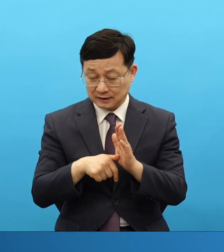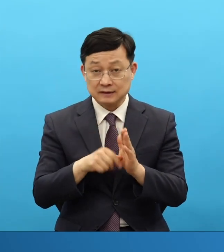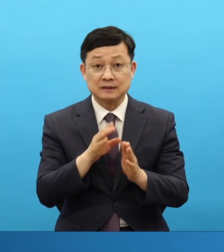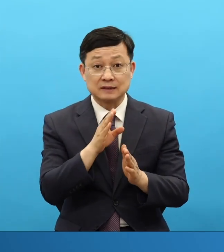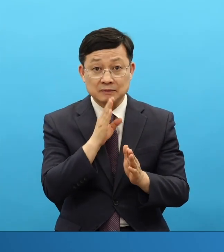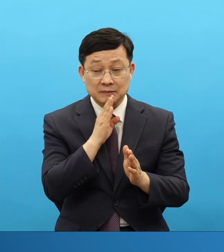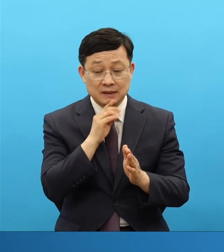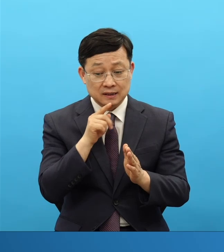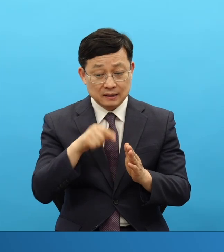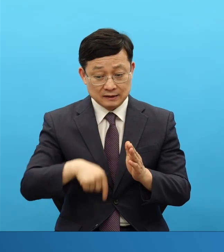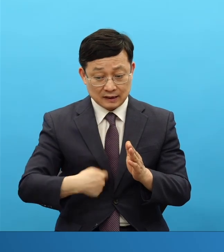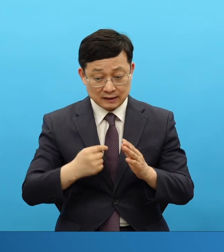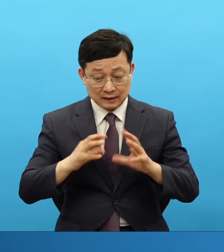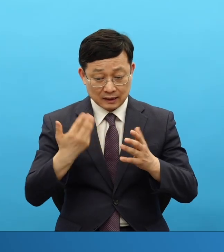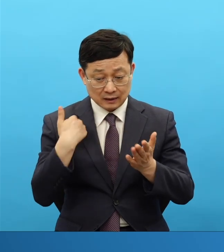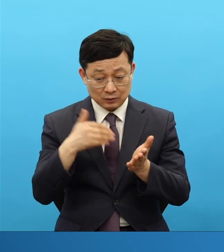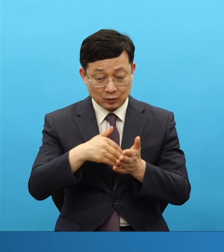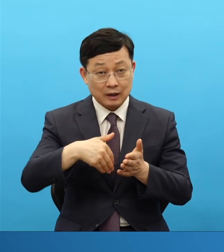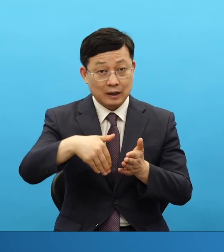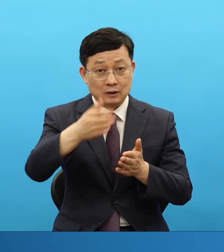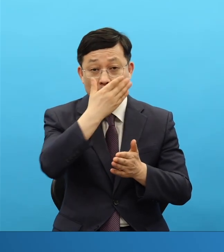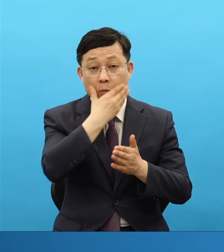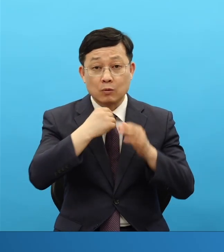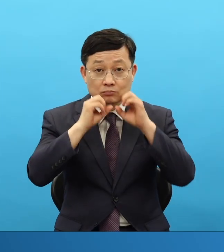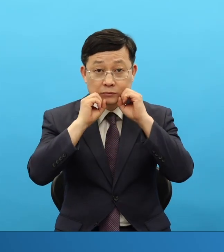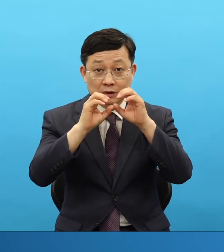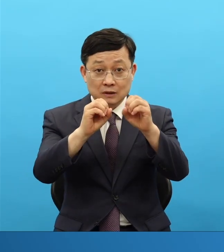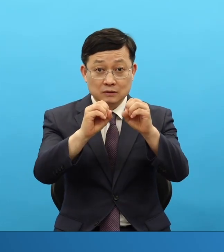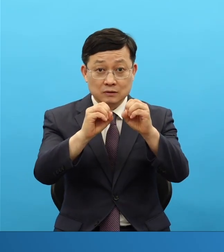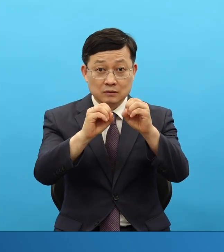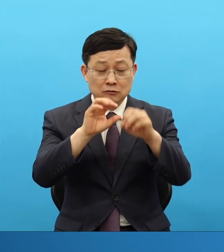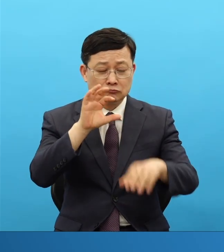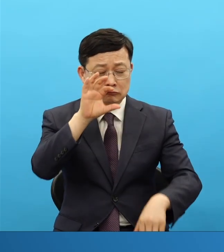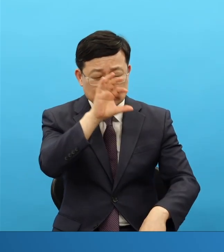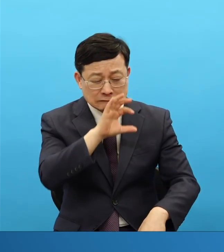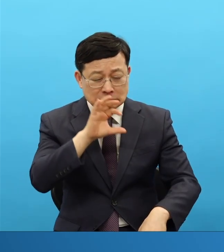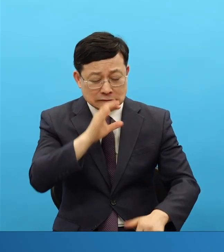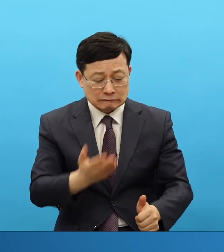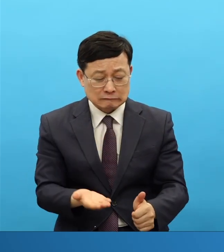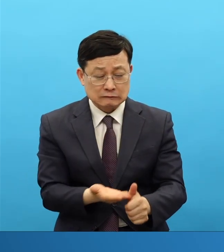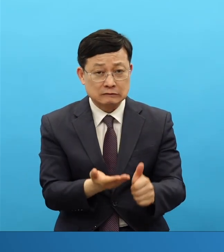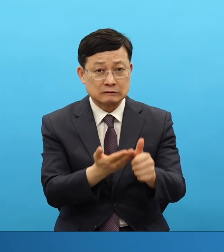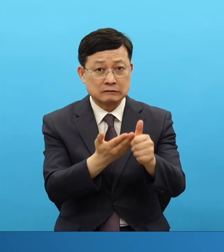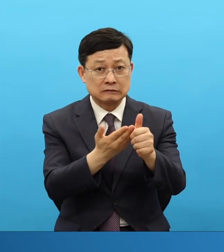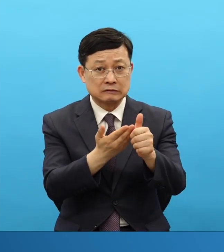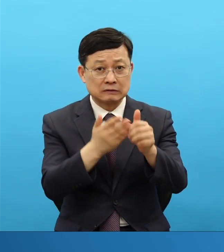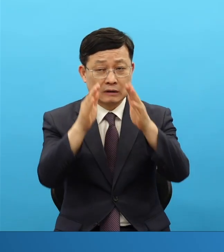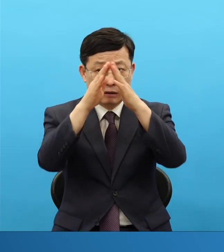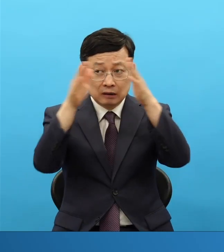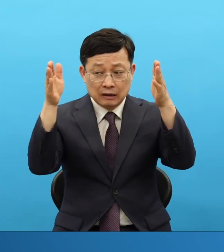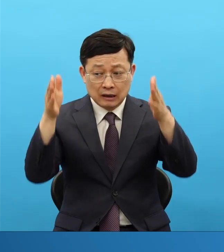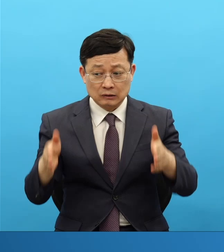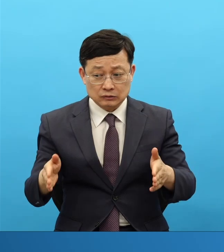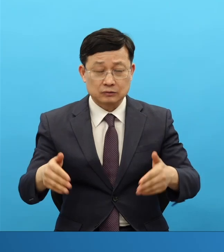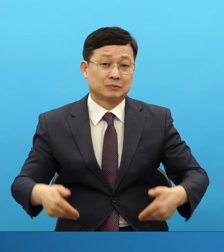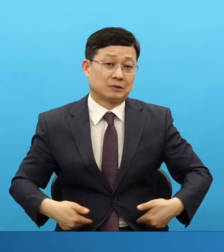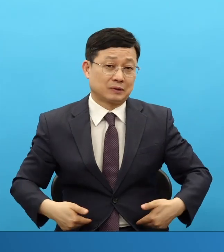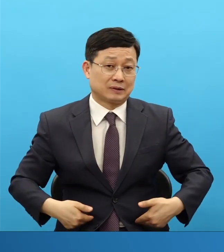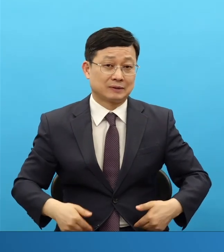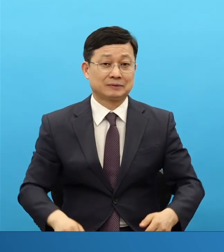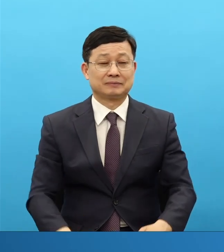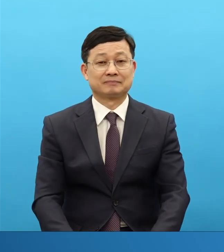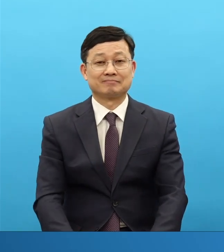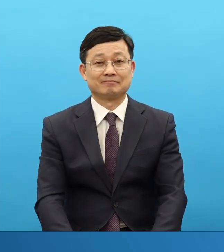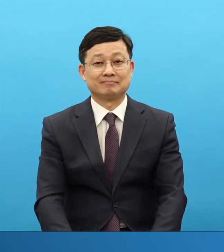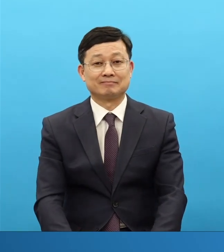나라 돌아가서 복음 전할 수 있는 훈련을 시킬 수 있는 하우스가 That 필요해요. once a TCK comes, there has